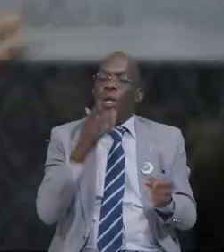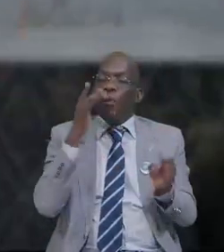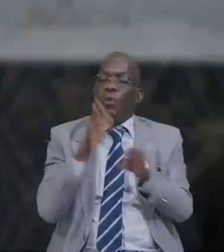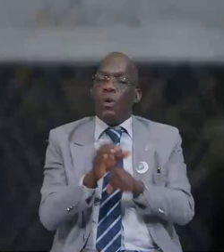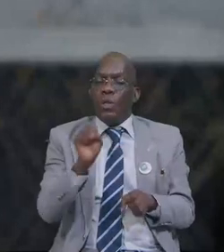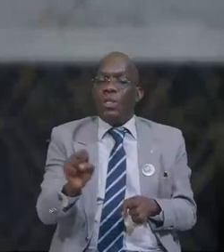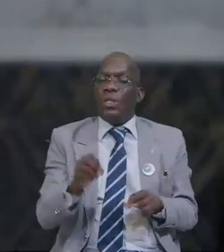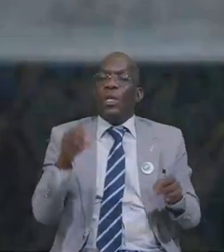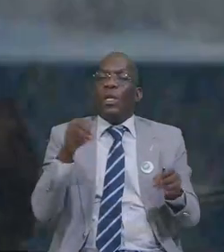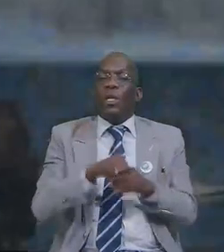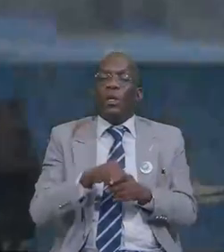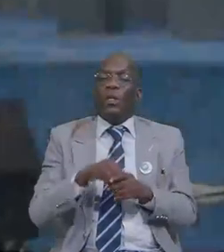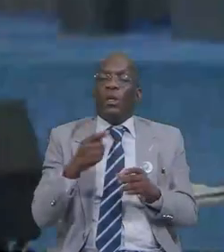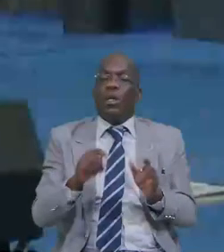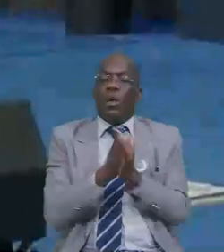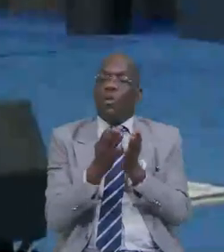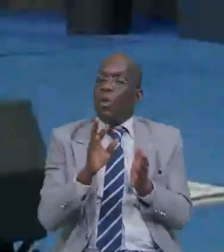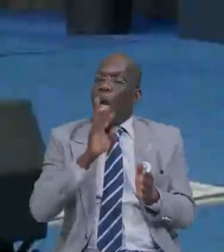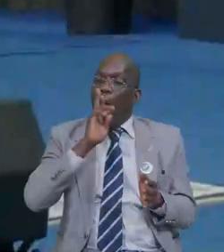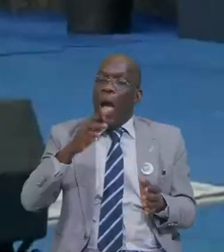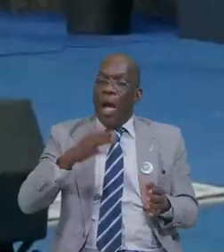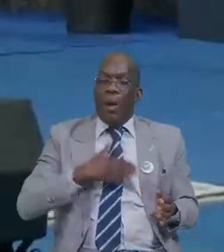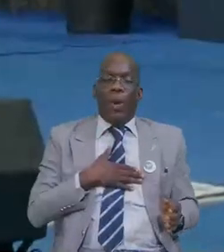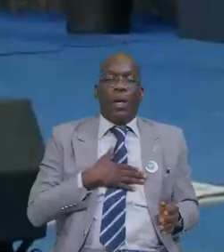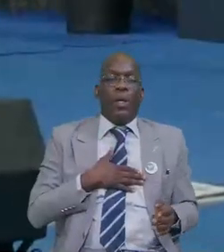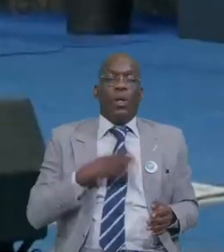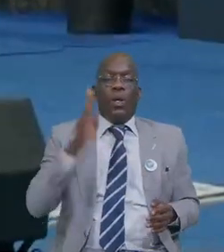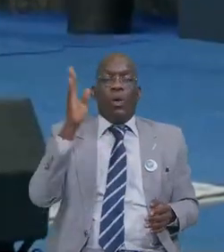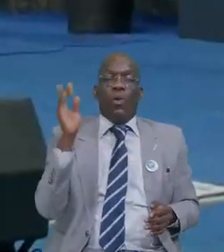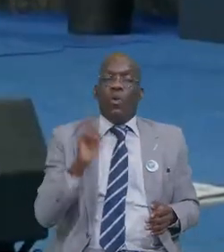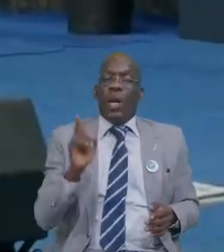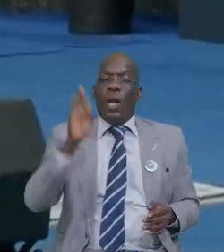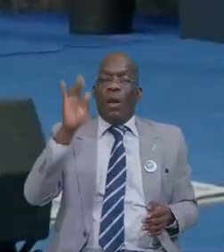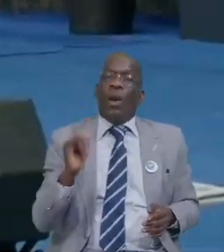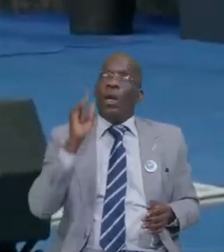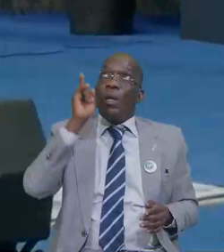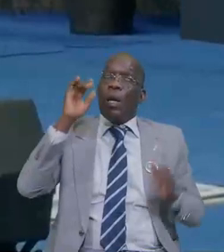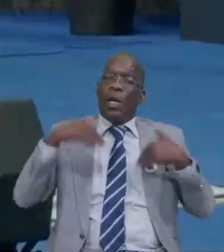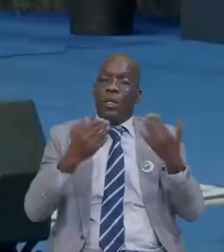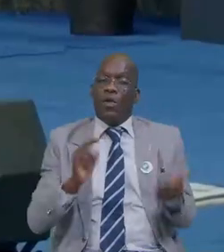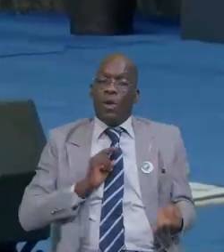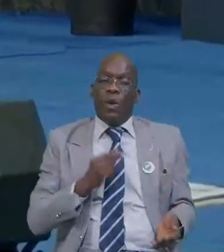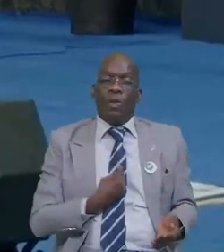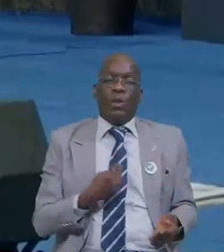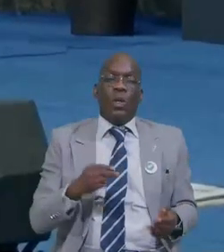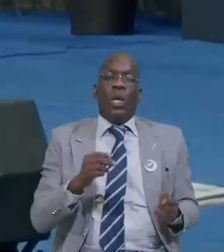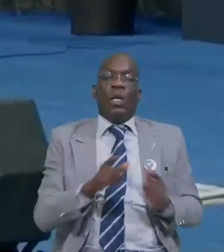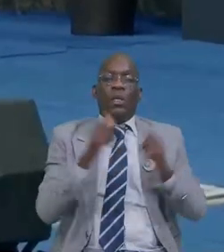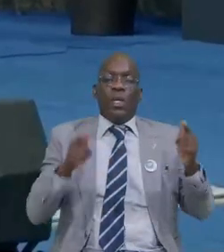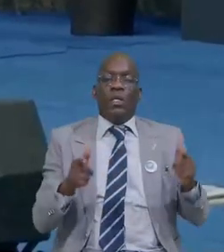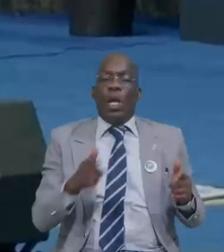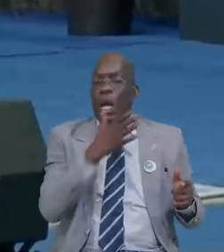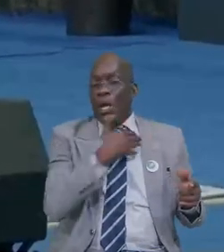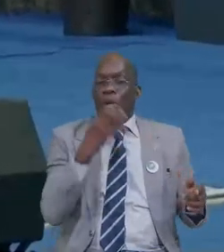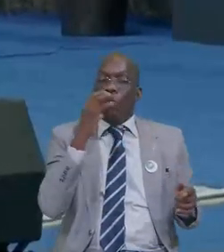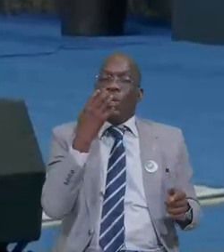les promesses dans le livre sont pour moi. Et idée, lesquelles nous assurent de sa